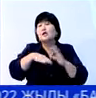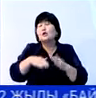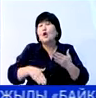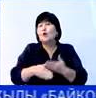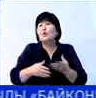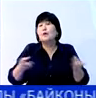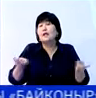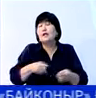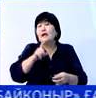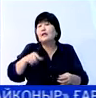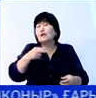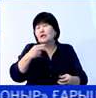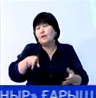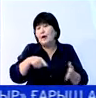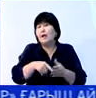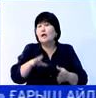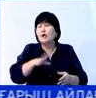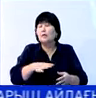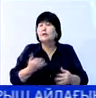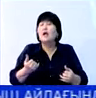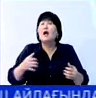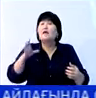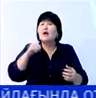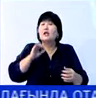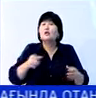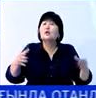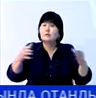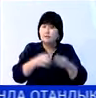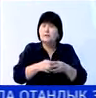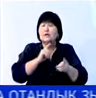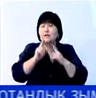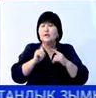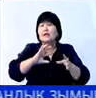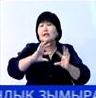дайын азаматтар тақырыбы қаламызда болған еріктілер жиынында кеңінен талқыланды.